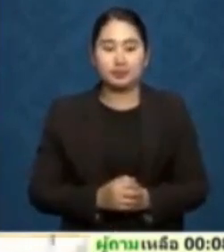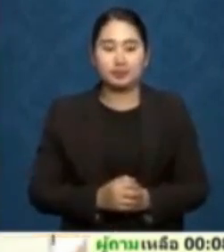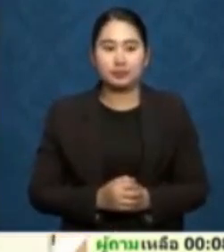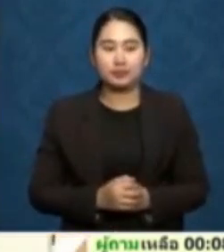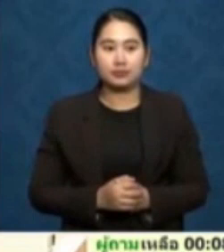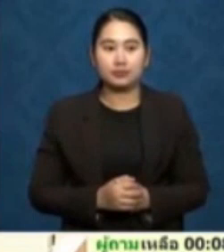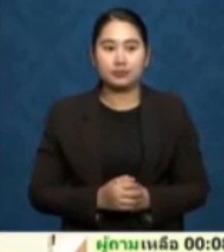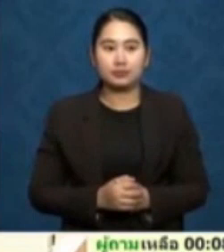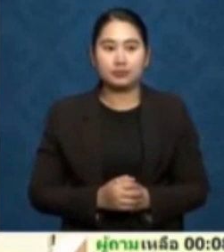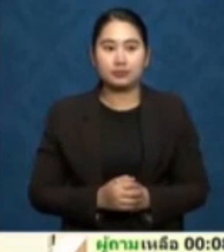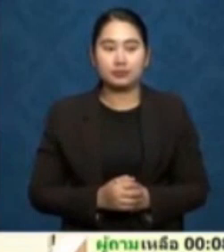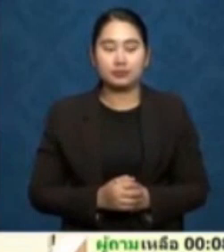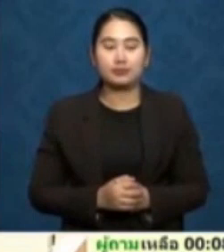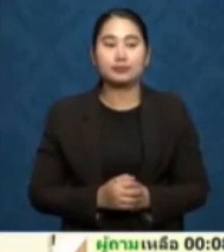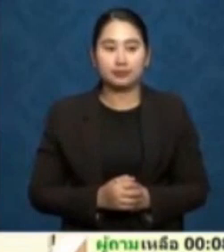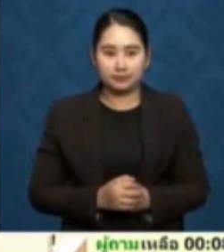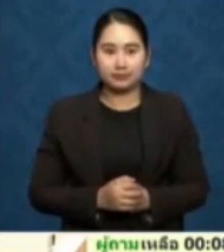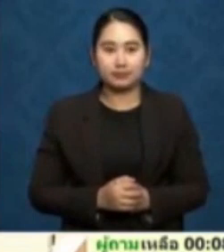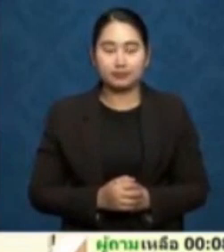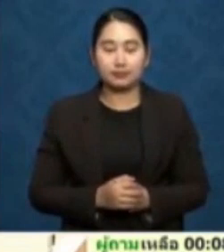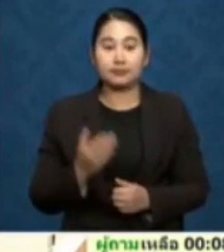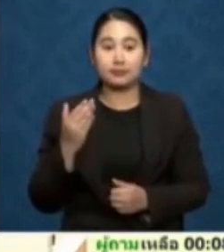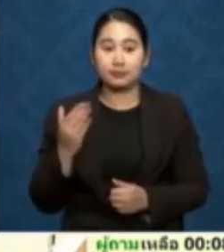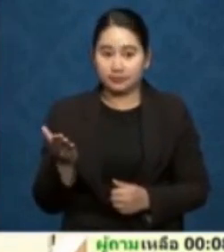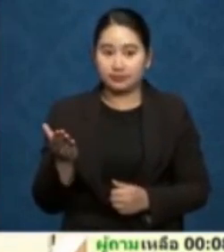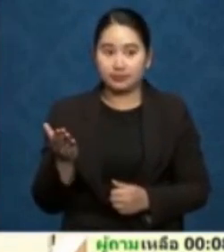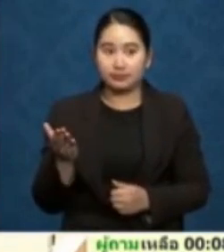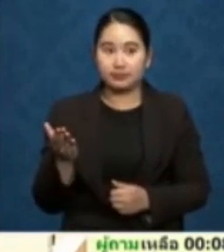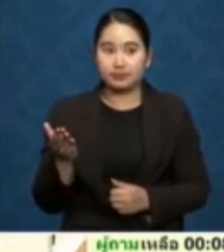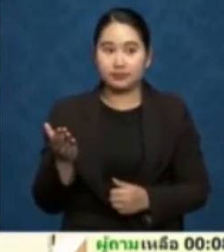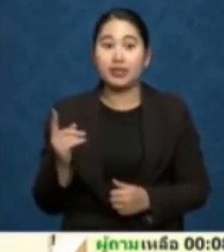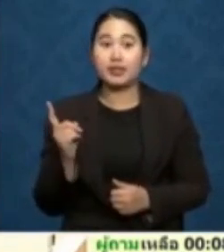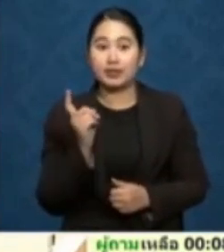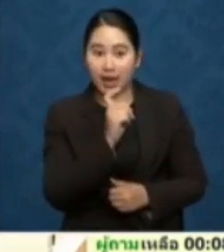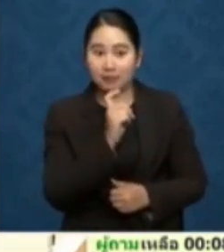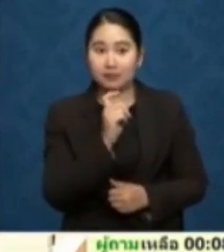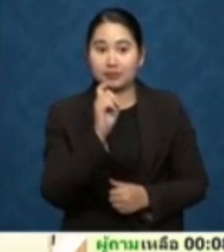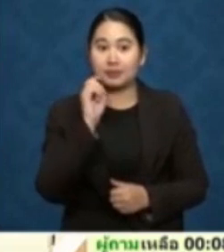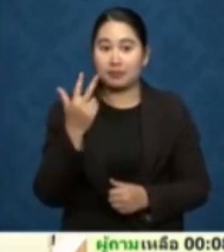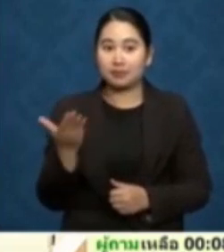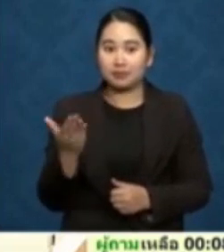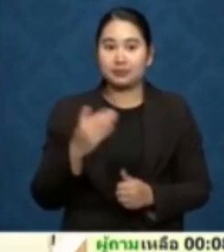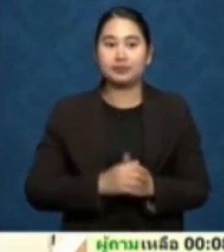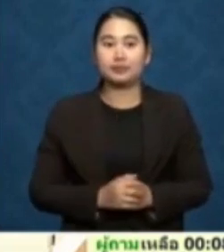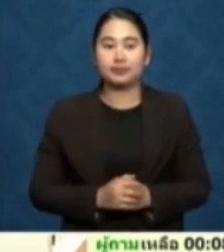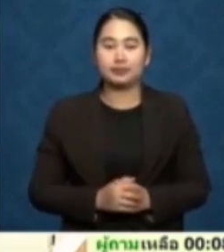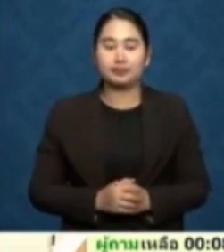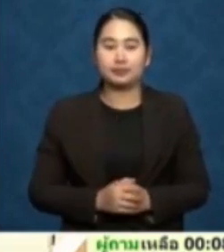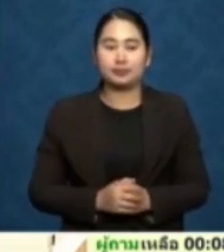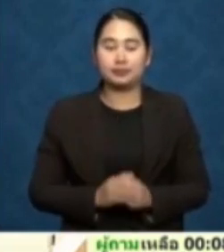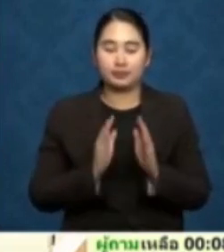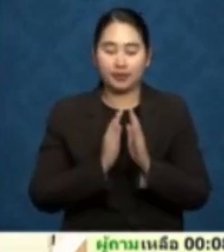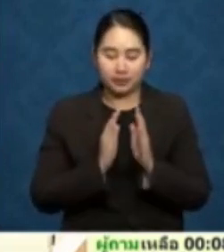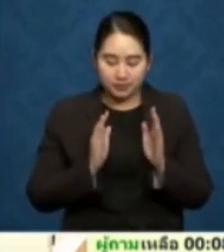ครับคุณทิติกันจะถามเป็นครั้งที่3ครับเชิญครับ ครับขอบคุณครับท่านประธ